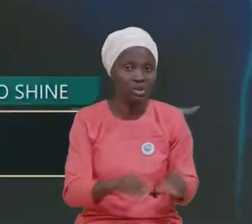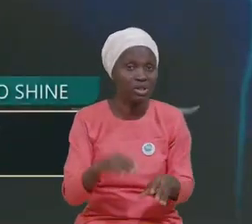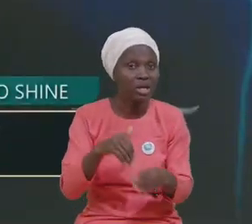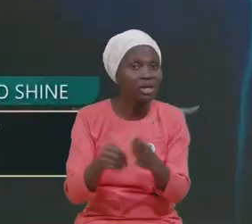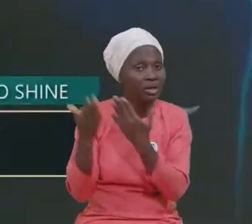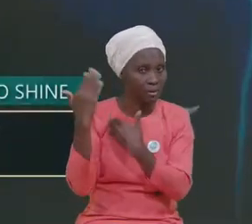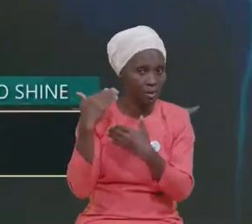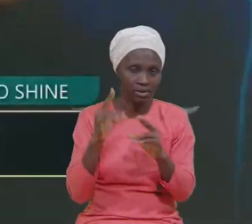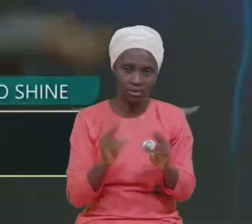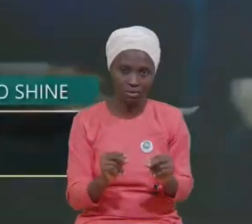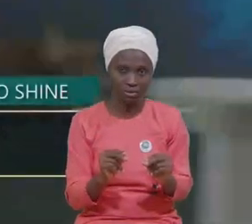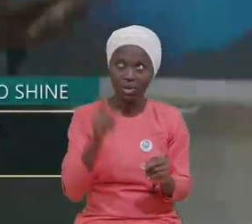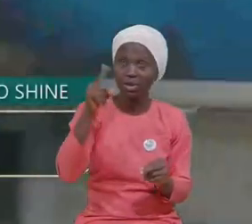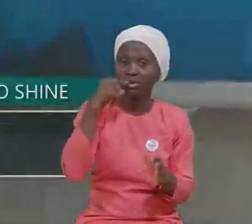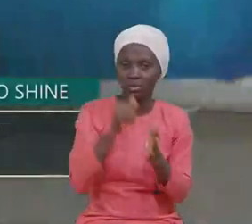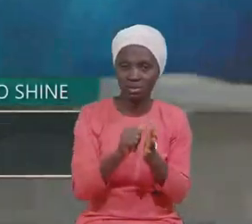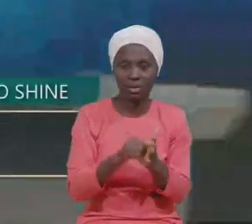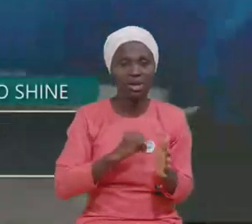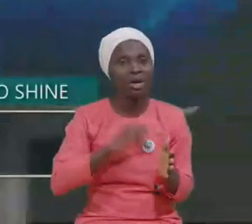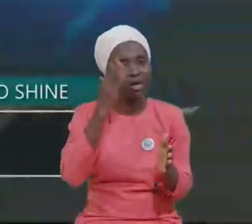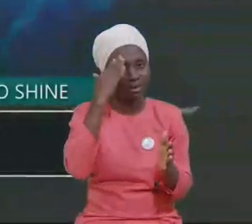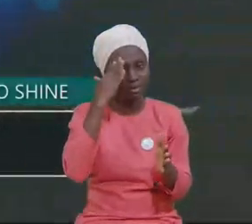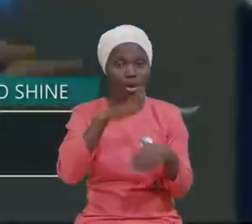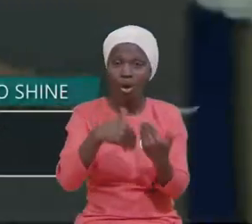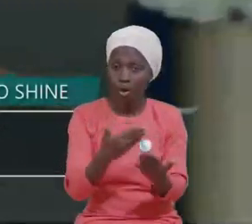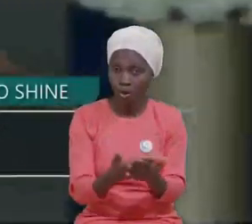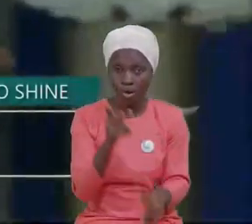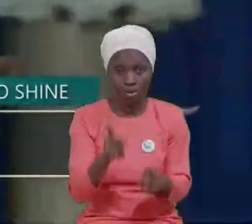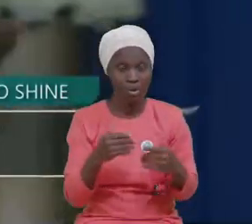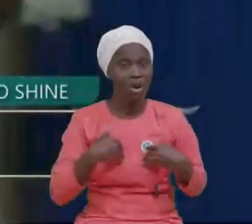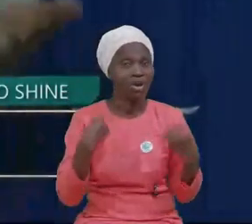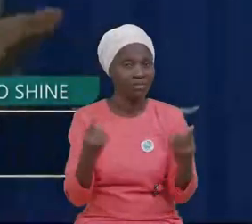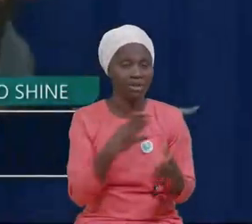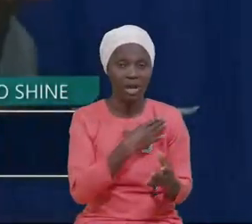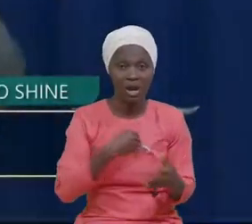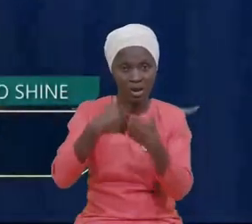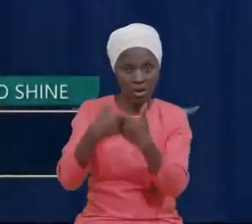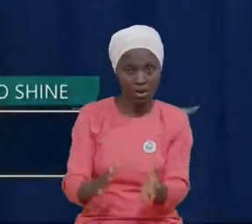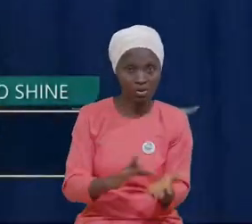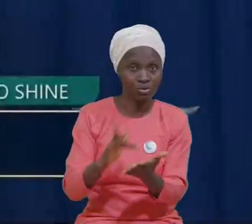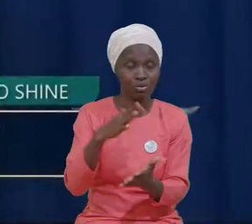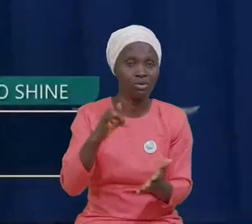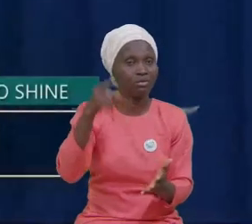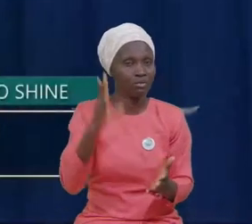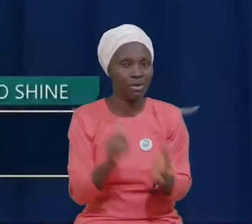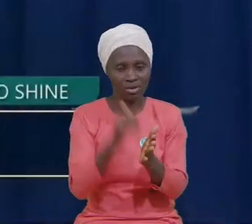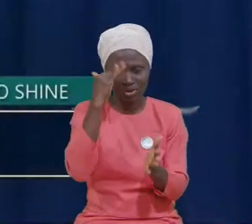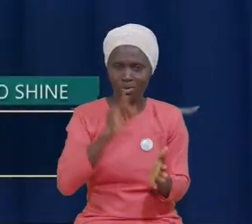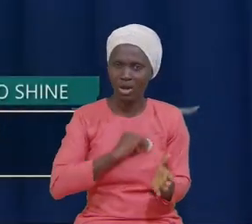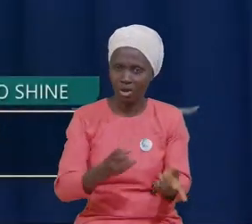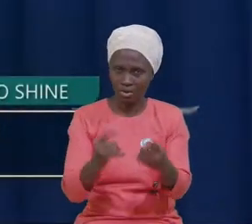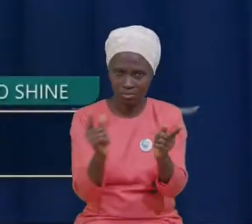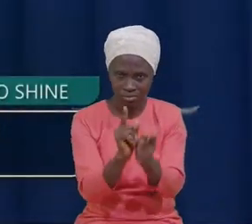le passé. Il dit, je sais, mais tous son péché sont privés de la gloire de Dieu. Voilà pourquoi je suis venu pour